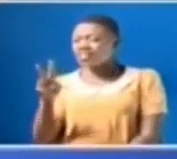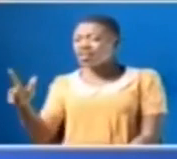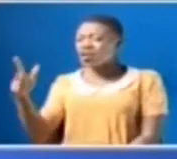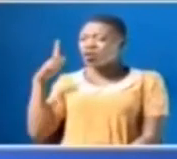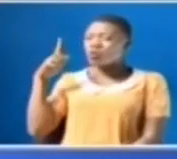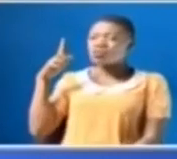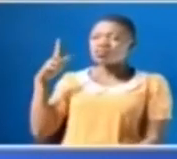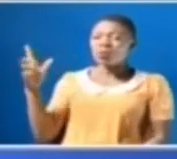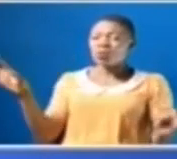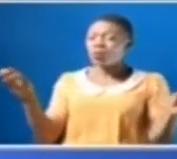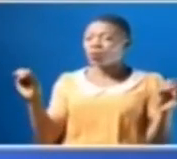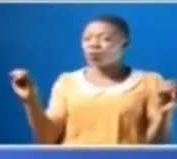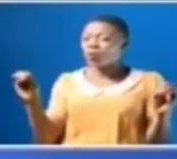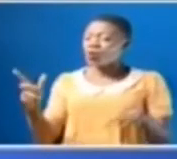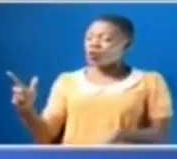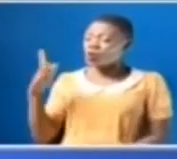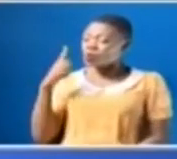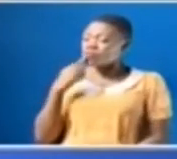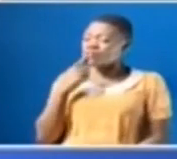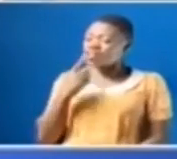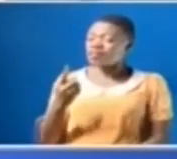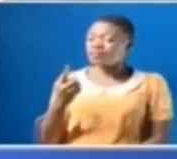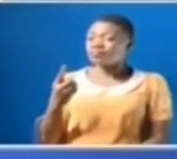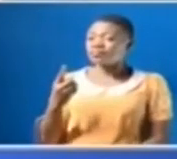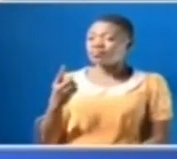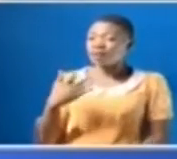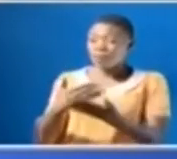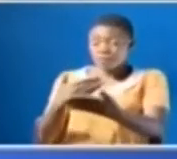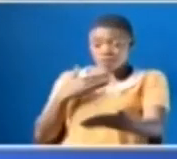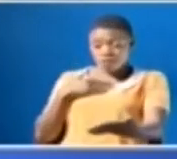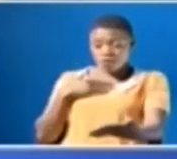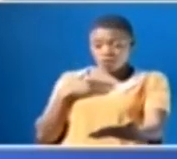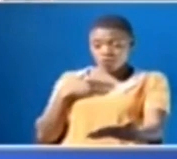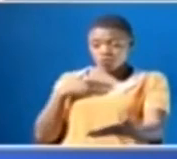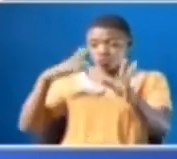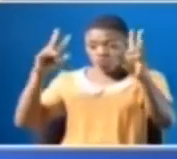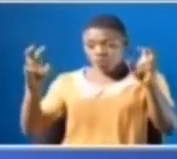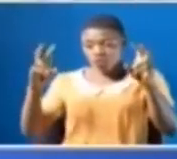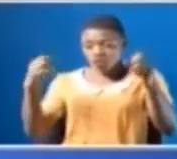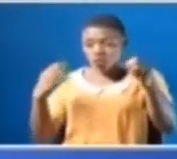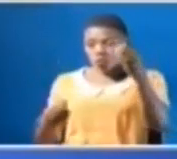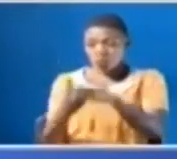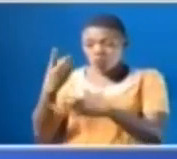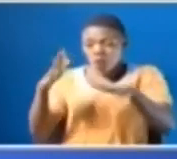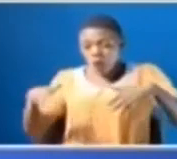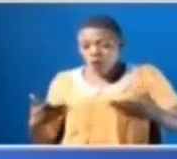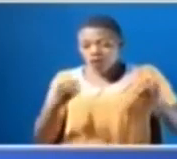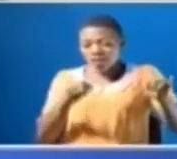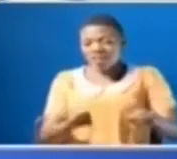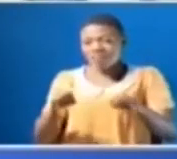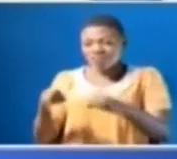nchi hii zinasema kwamba kabla jambo lijitokeze ama liweze kuwa implemented kwa lugha ya